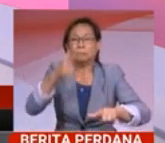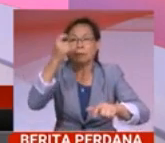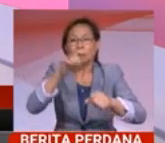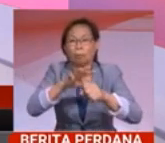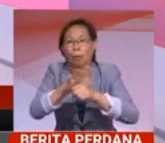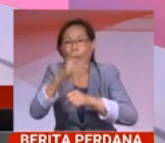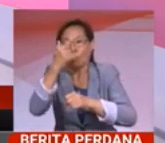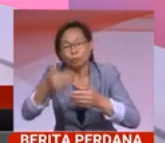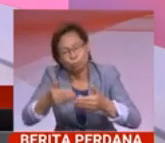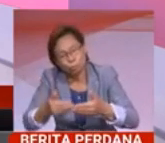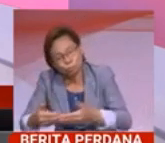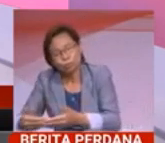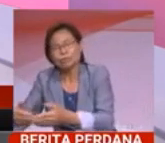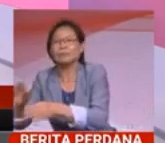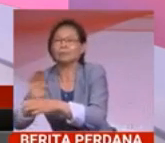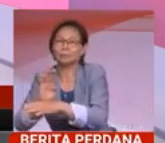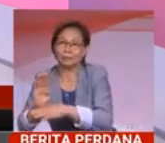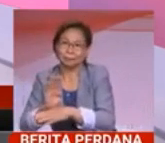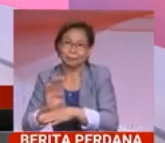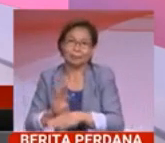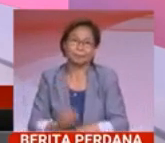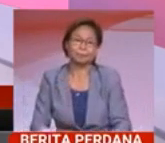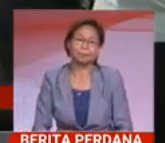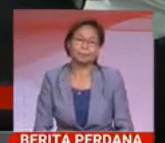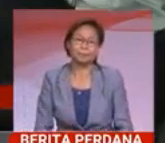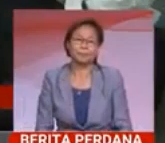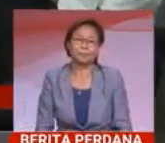membelot untuk meneruskan operasi